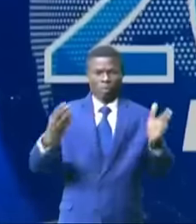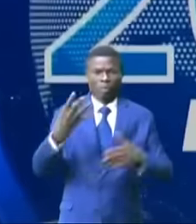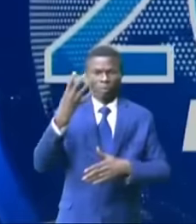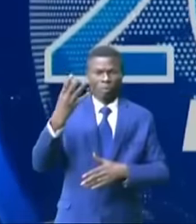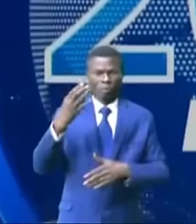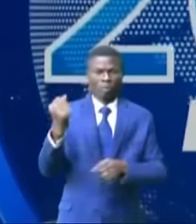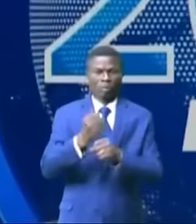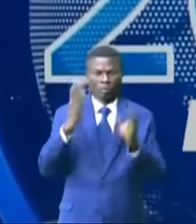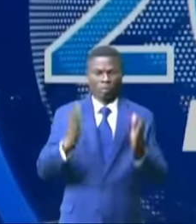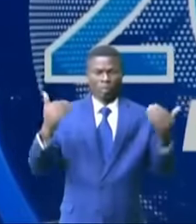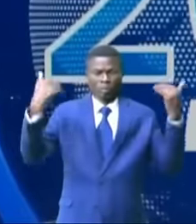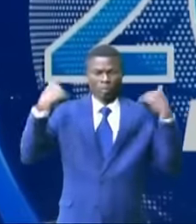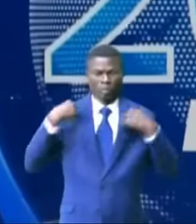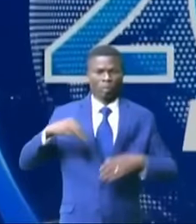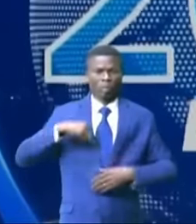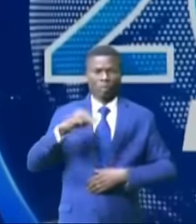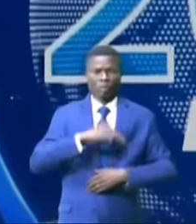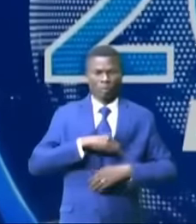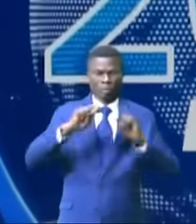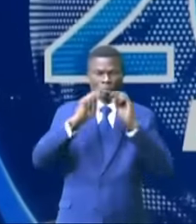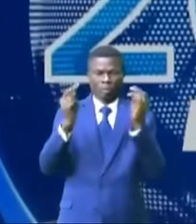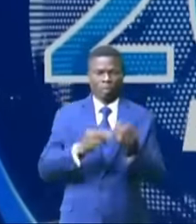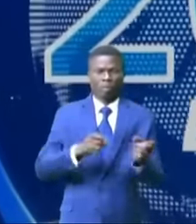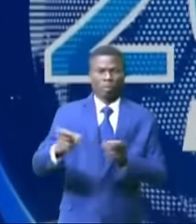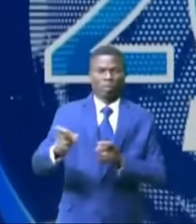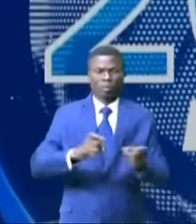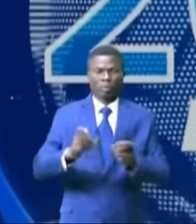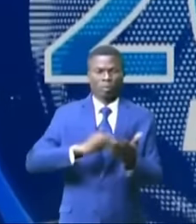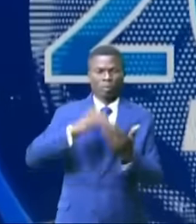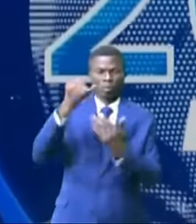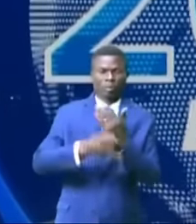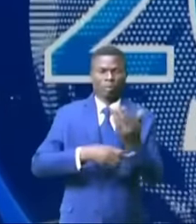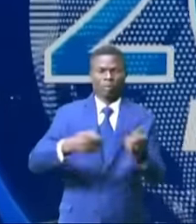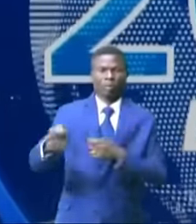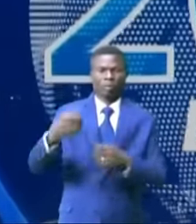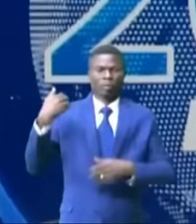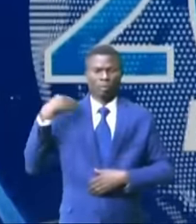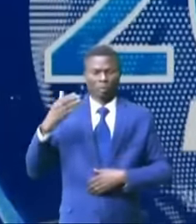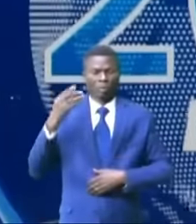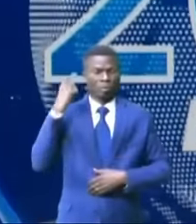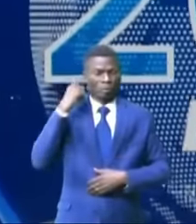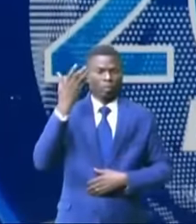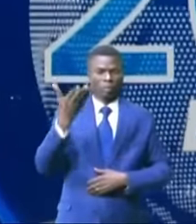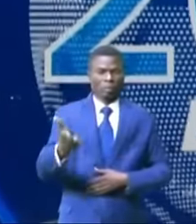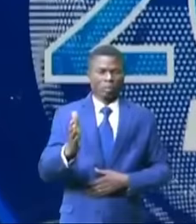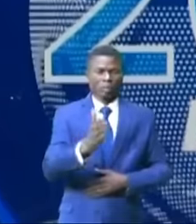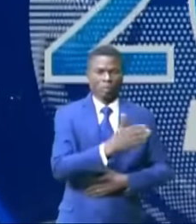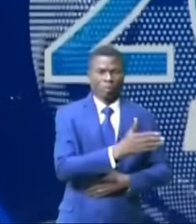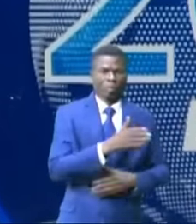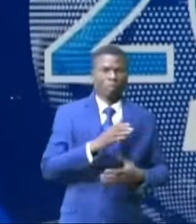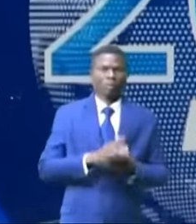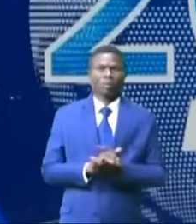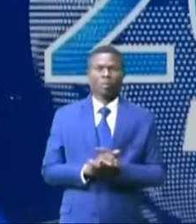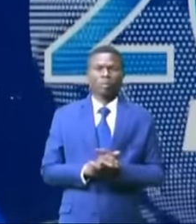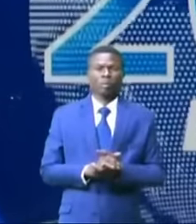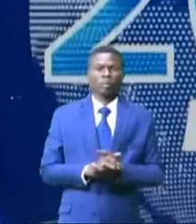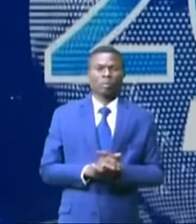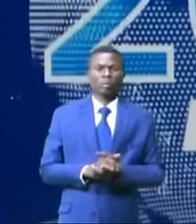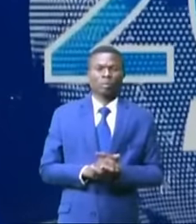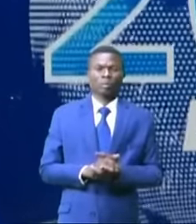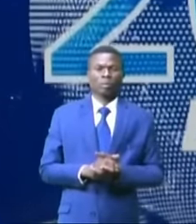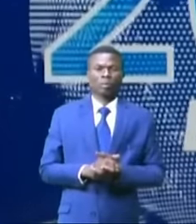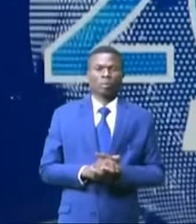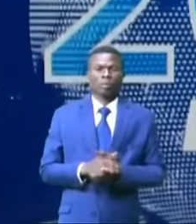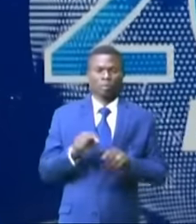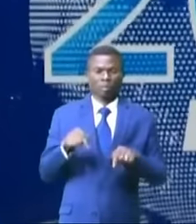94 agents et cadres membres de la cellule de gestion de projets des marchés publics. Vous venez de le suivre. Et